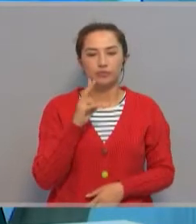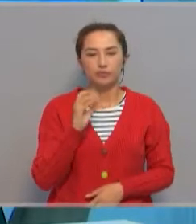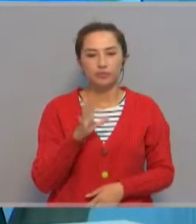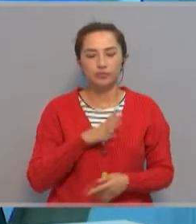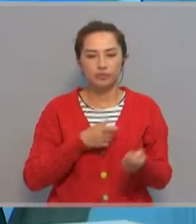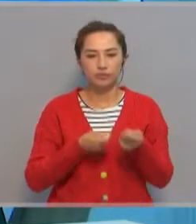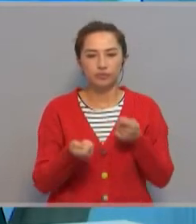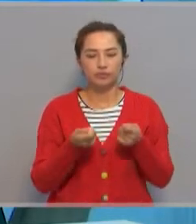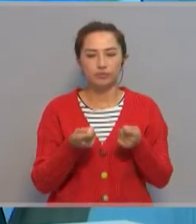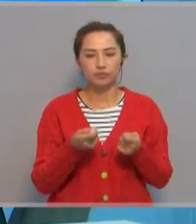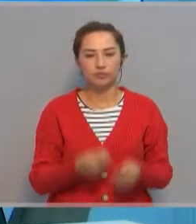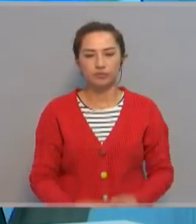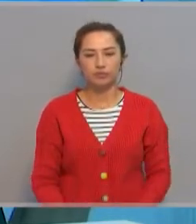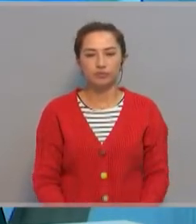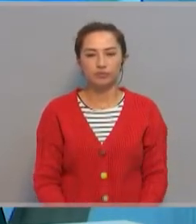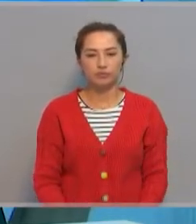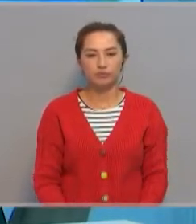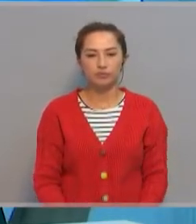төрағалығымен өткен отырыста талқыланды.